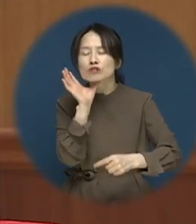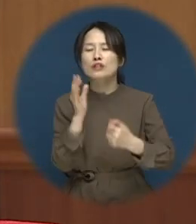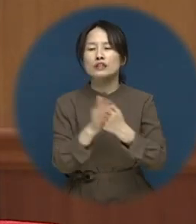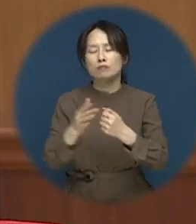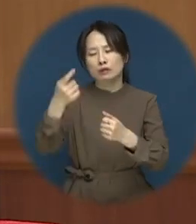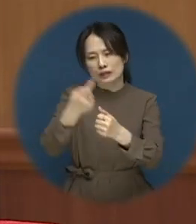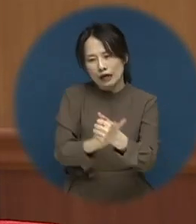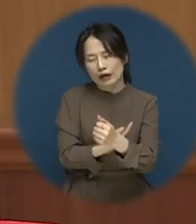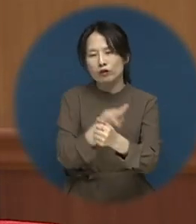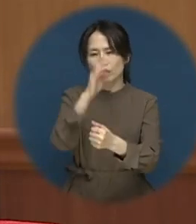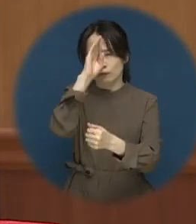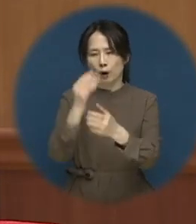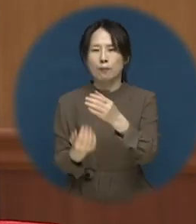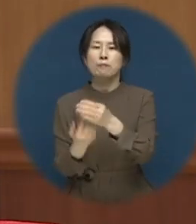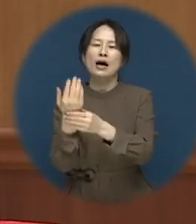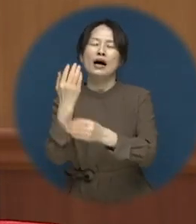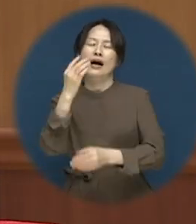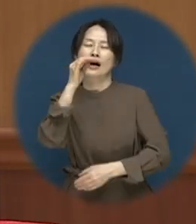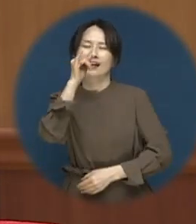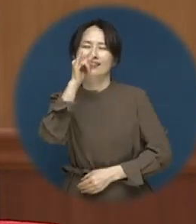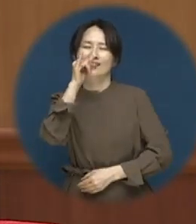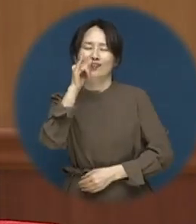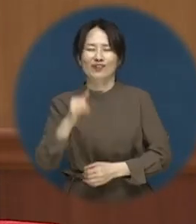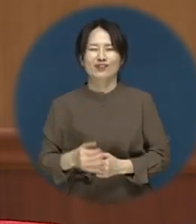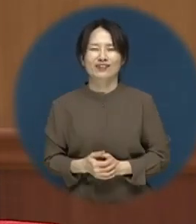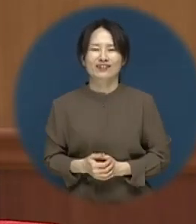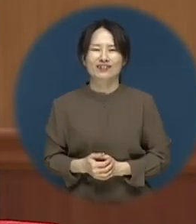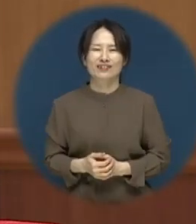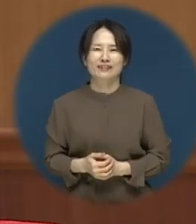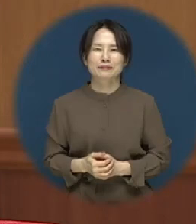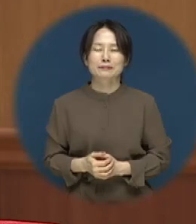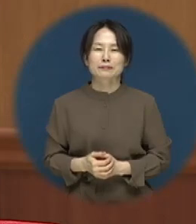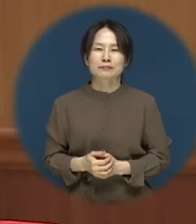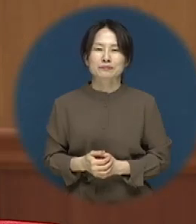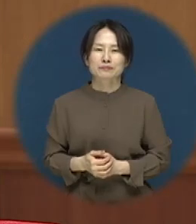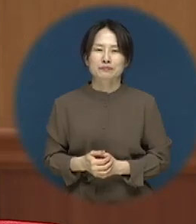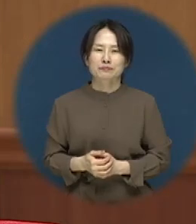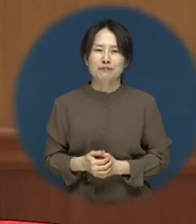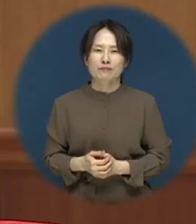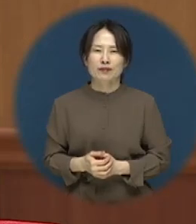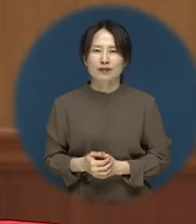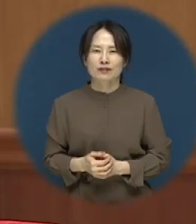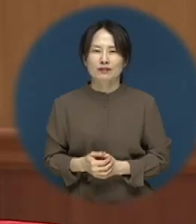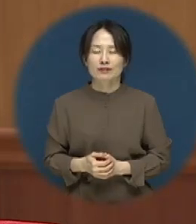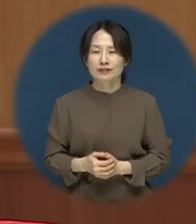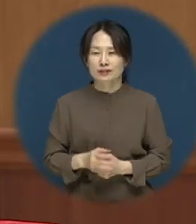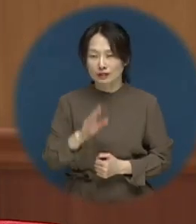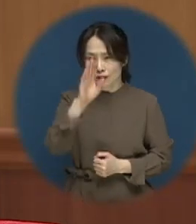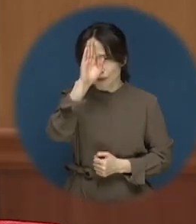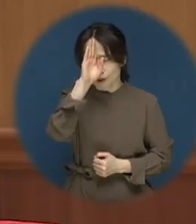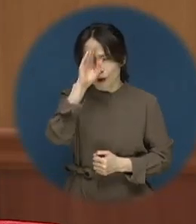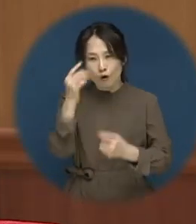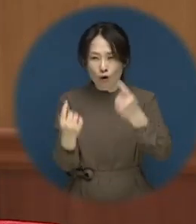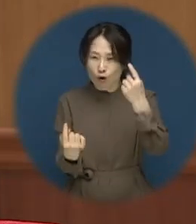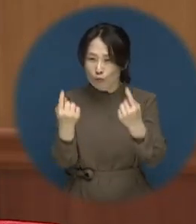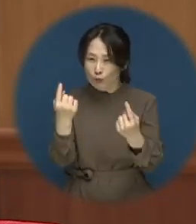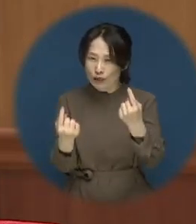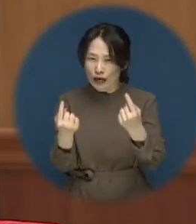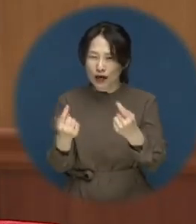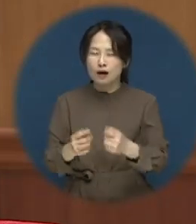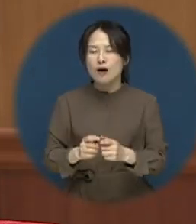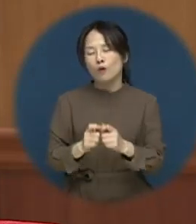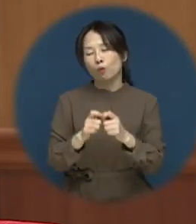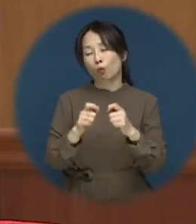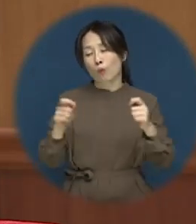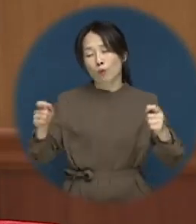있어요. 노화에서. 예. 예. 그렇기 때문에 이제 그런 병들은 우리가 그 병이라는 것보다는 이제 질병에 의한